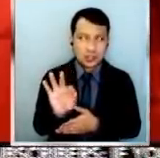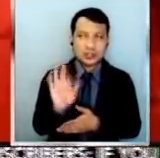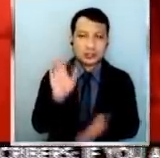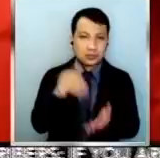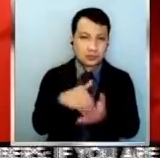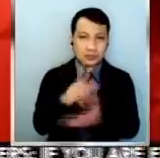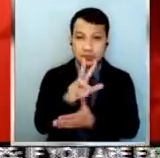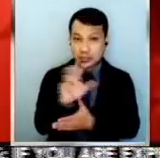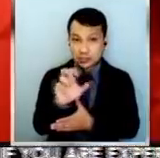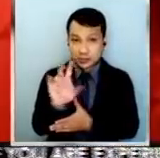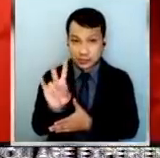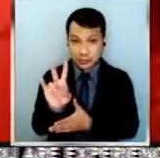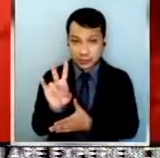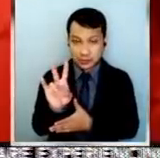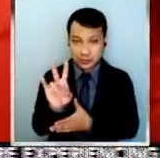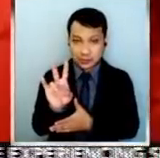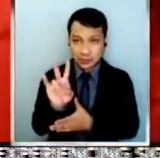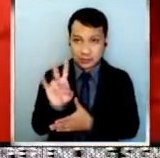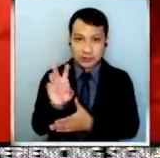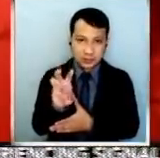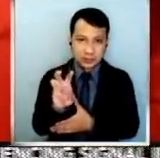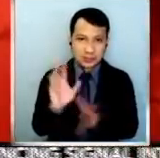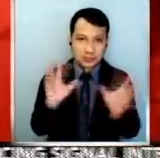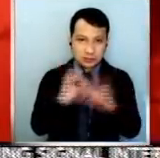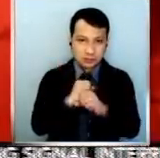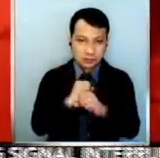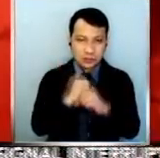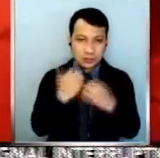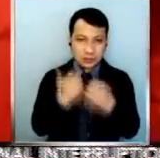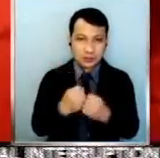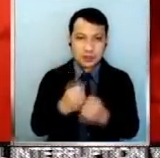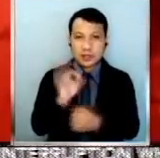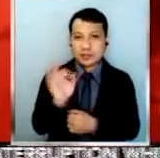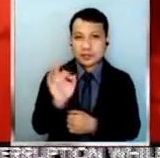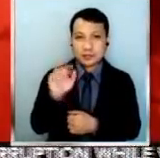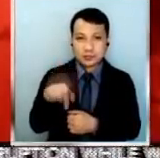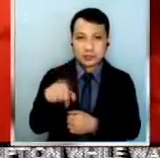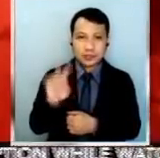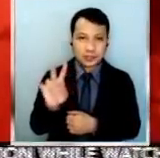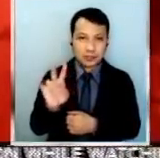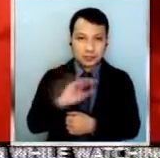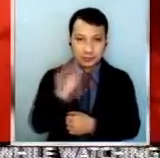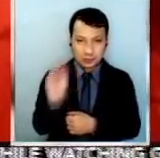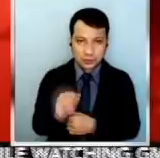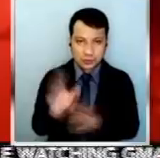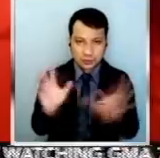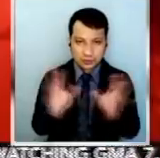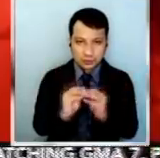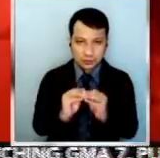1,869,376 ang kabuang bilang ng recoveries na 90.7% ng total cases.